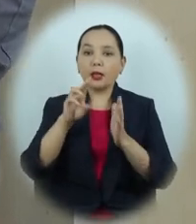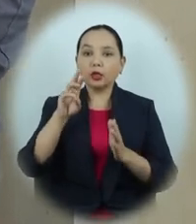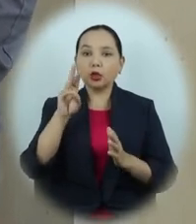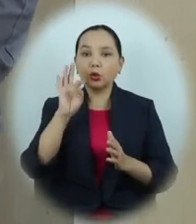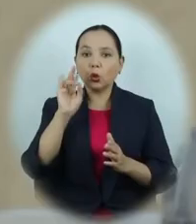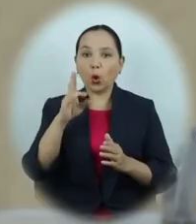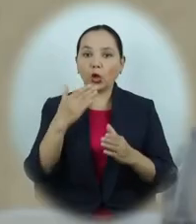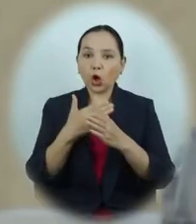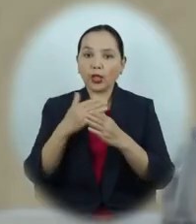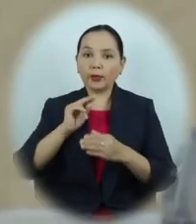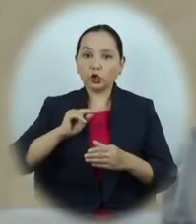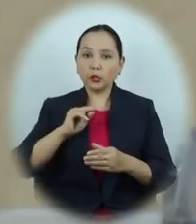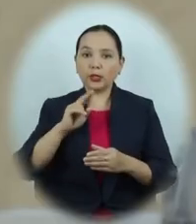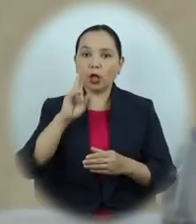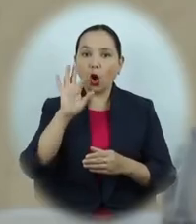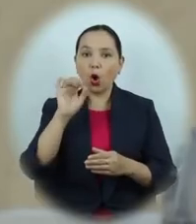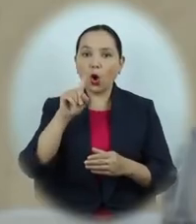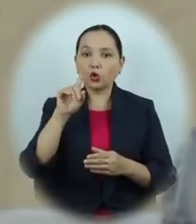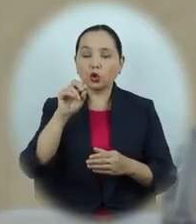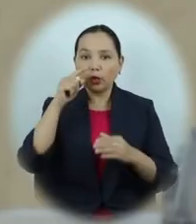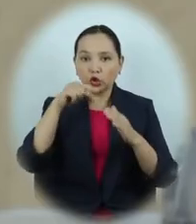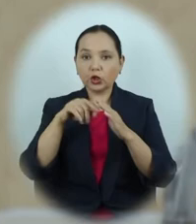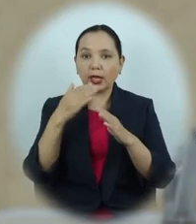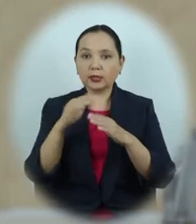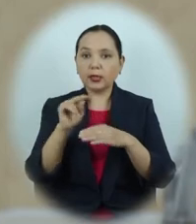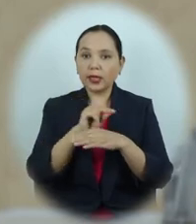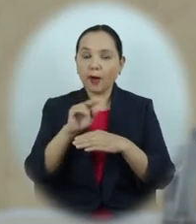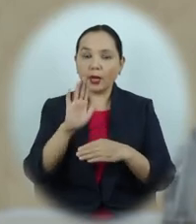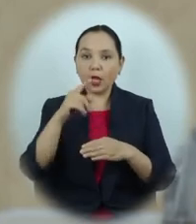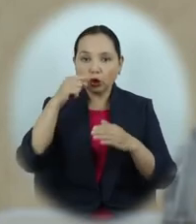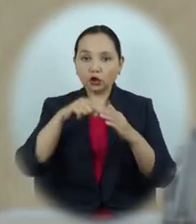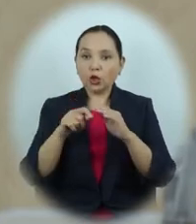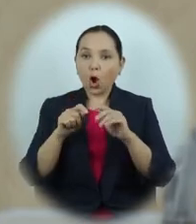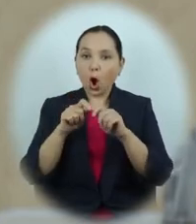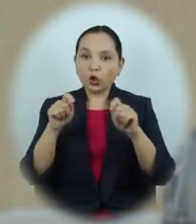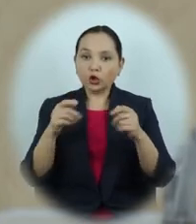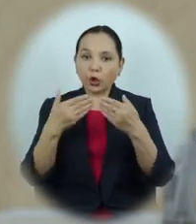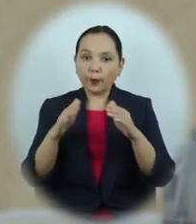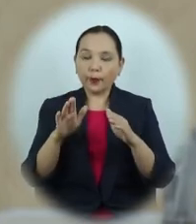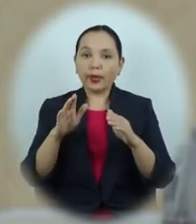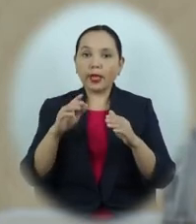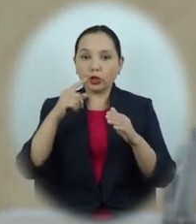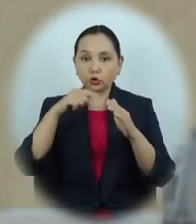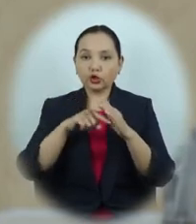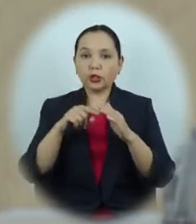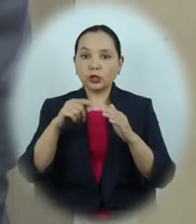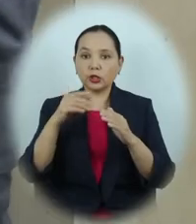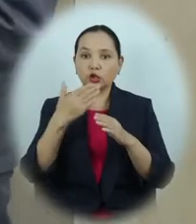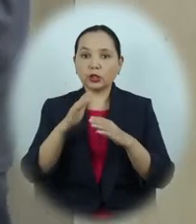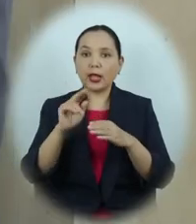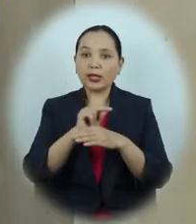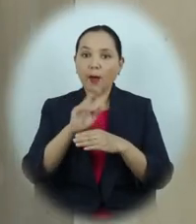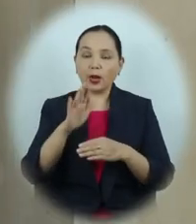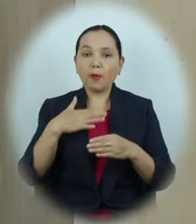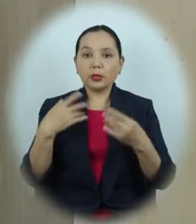ishlaydigan qozonimiz. Buni ichki qismini ta'mirlaymiz. Ya'ni ichini ochib, ichki qismini ta'mirlaymiz. Bizga